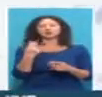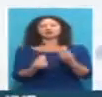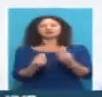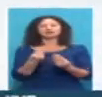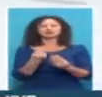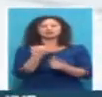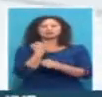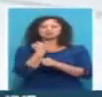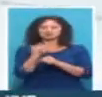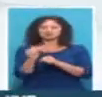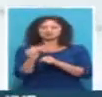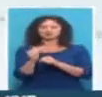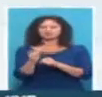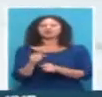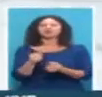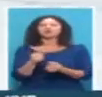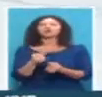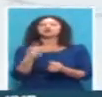2 победы. Метсола отразил